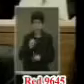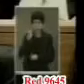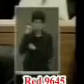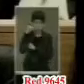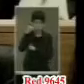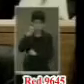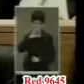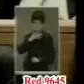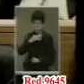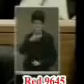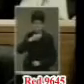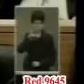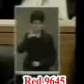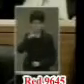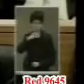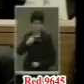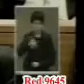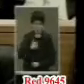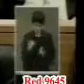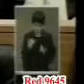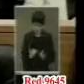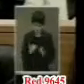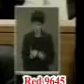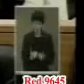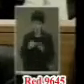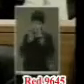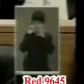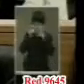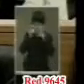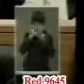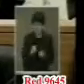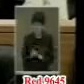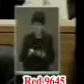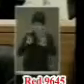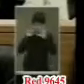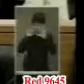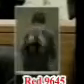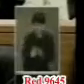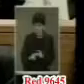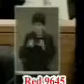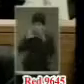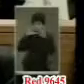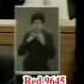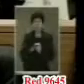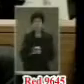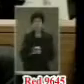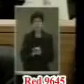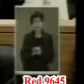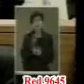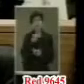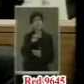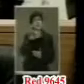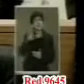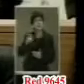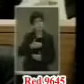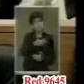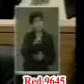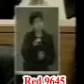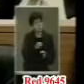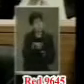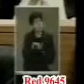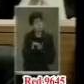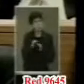มกันเหมือนกับใช้ภาษาพันธมิตรบอกว่าวันนี้3แสนวันนี้5แสนวันนี้1ล้านแล้วสมาชิกสภาผู้แทนราษฎรก็มาอธิบาย